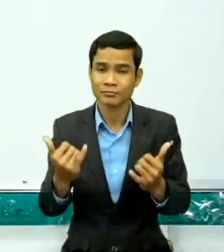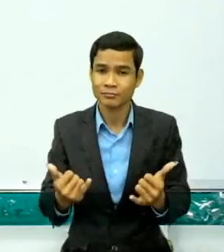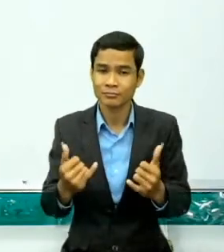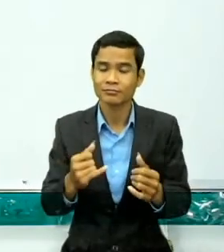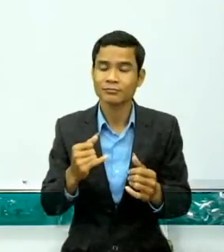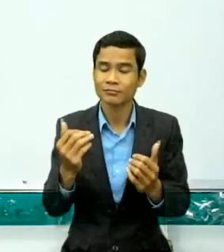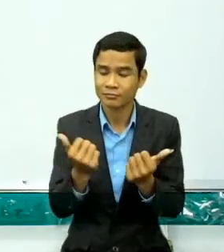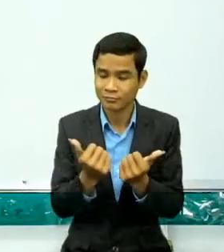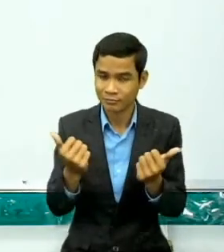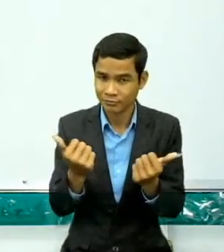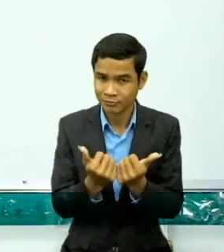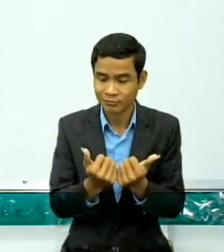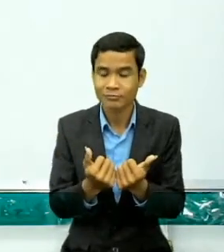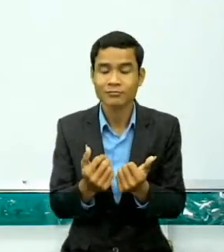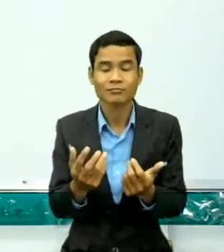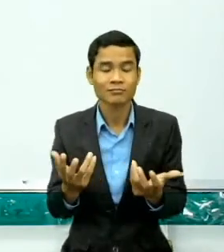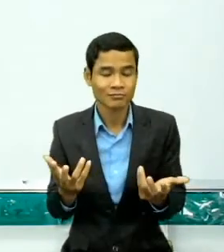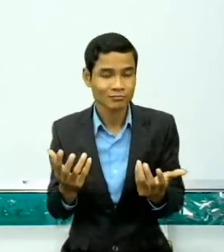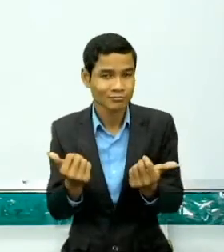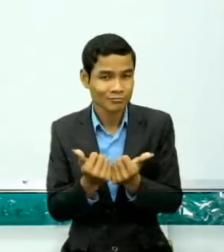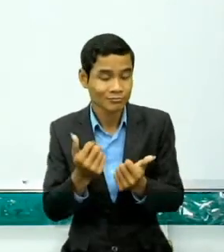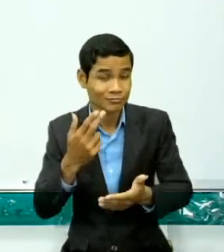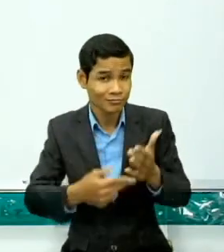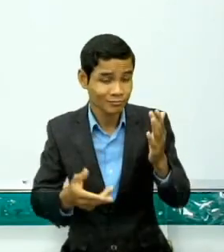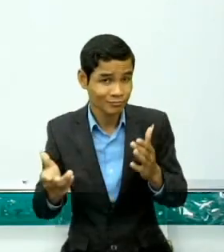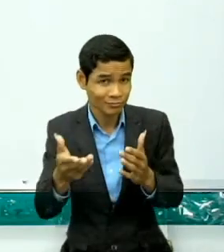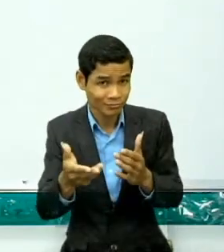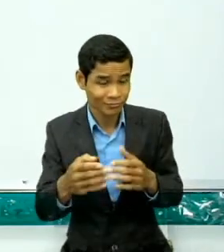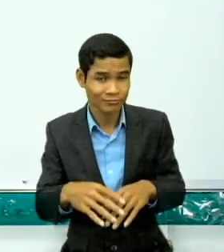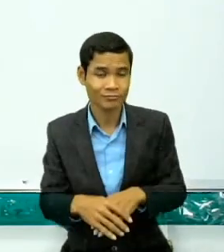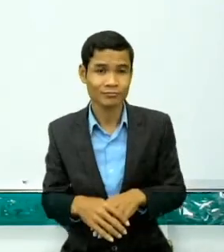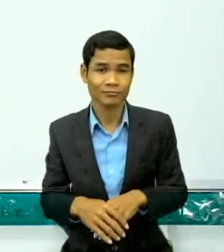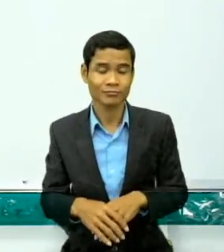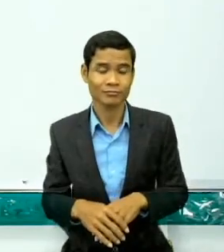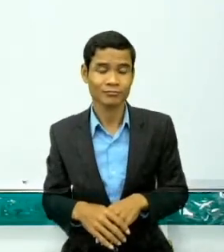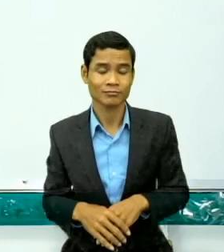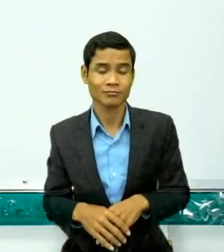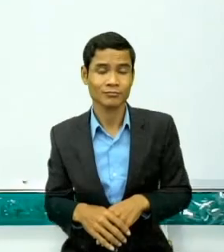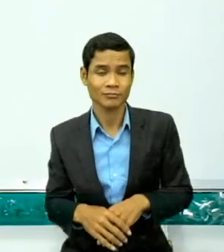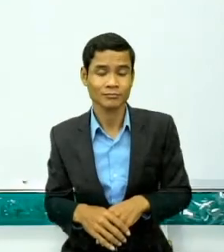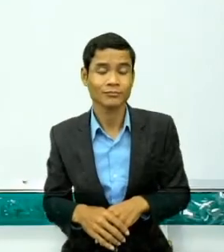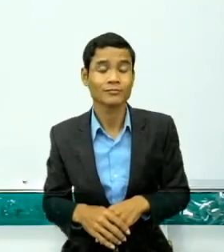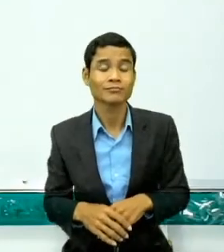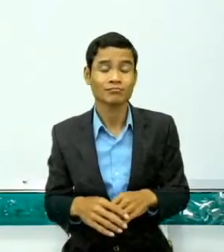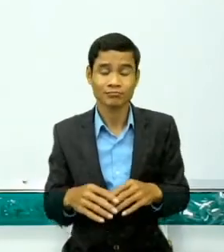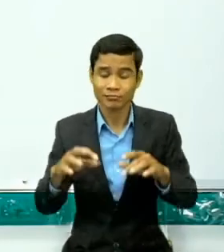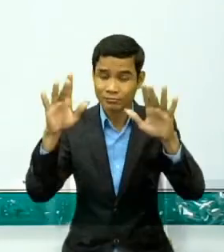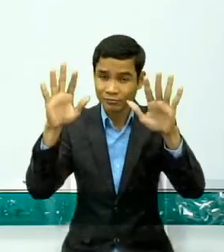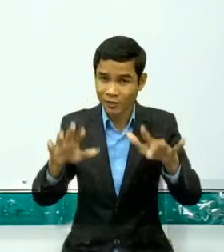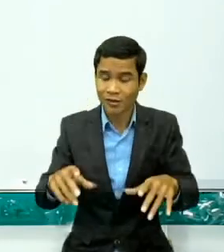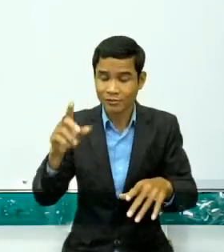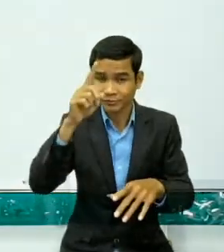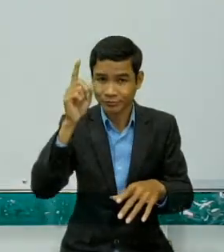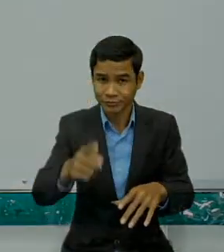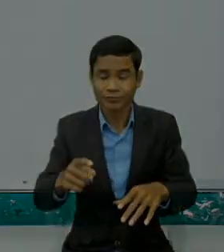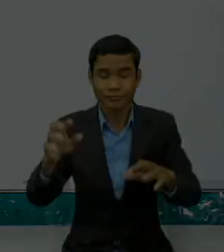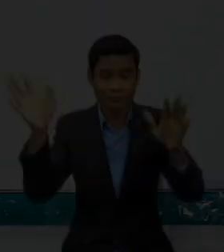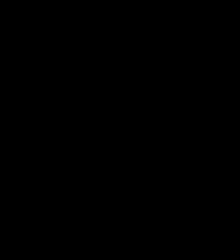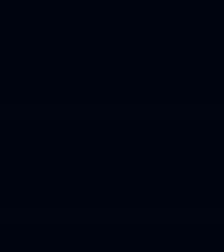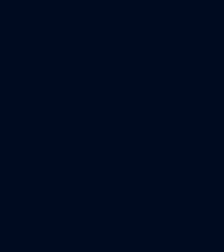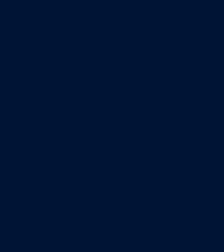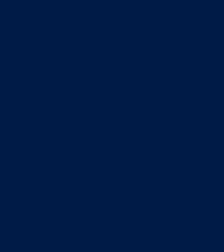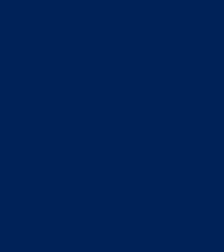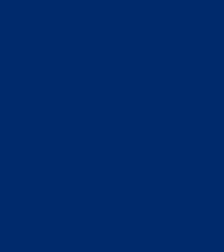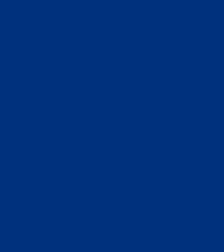លេងល្បែងលេងល្បែងអ្វីមិញកូនលេងល្បែងភ្លៀងផ្ករន្ទះខ្យល់ណា